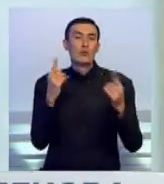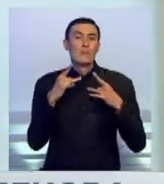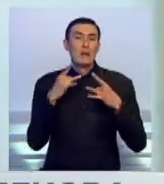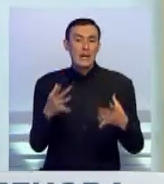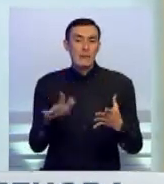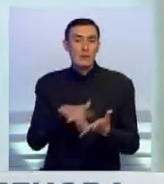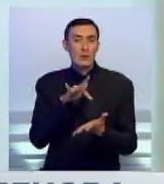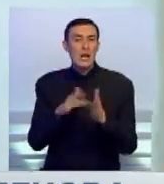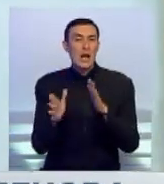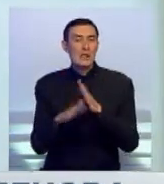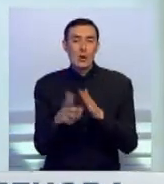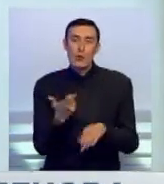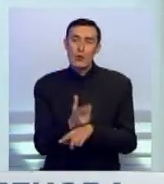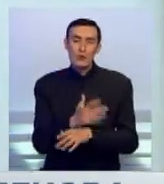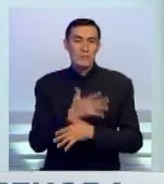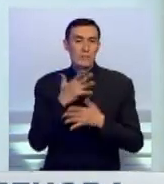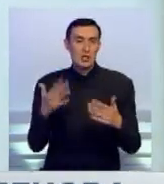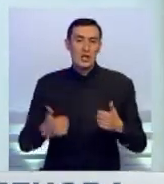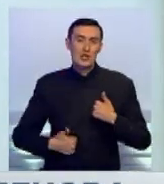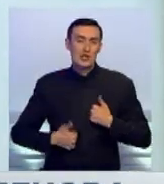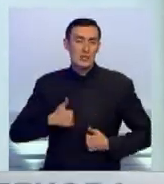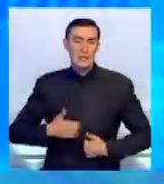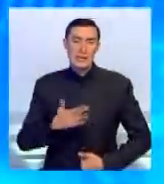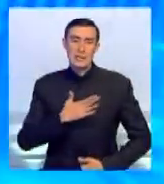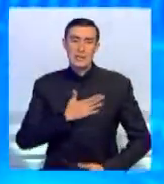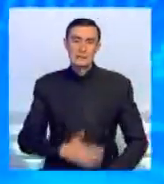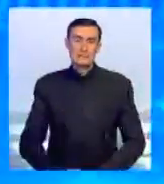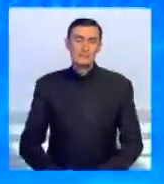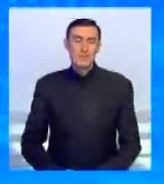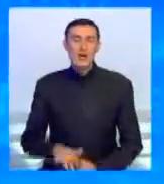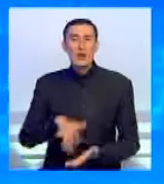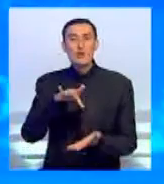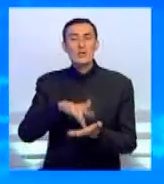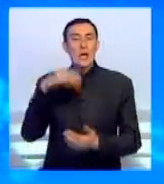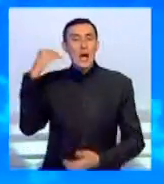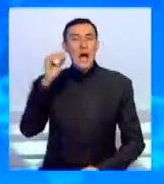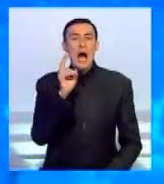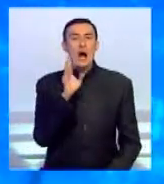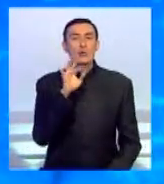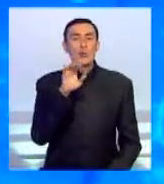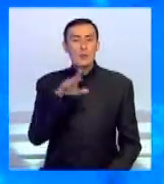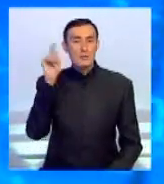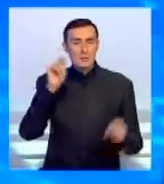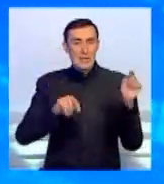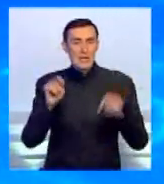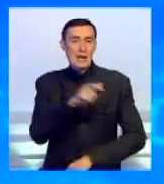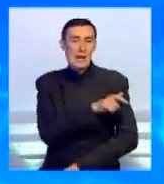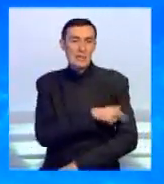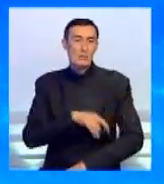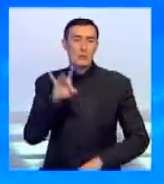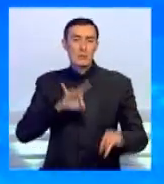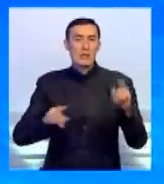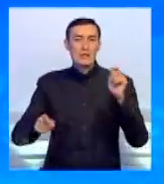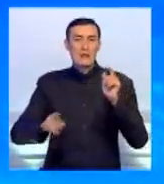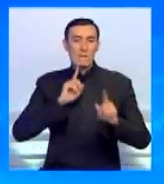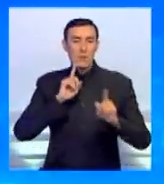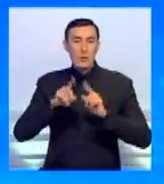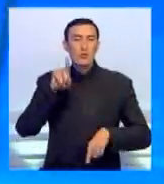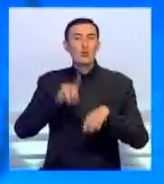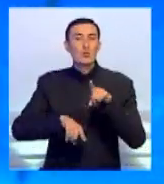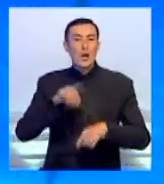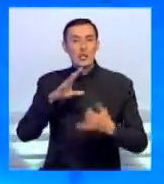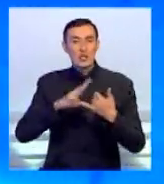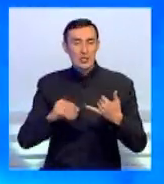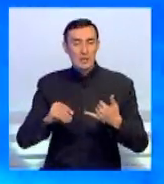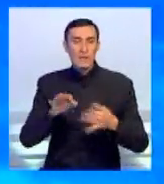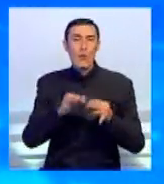в Атырау, это очень большая честь для нас. В Актобе прибыли первые делегаты республиканского форума «Туганжер». Он